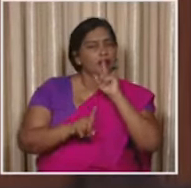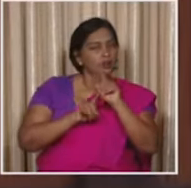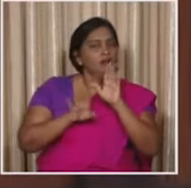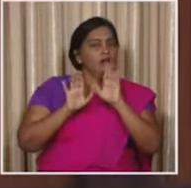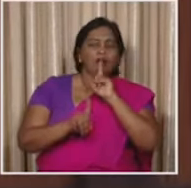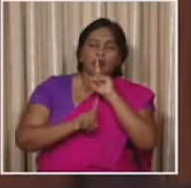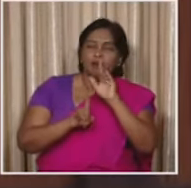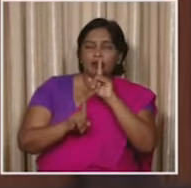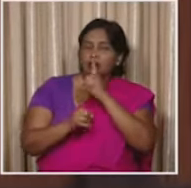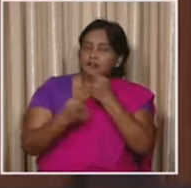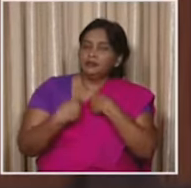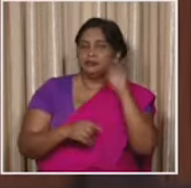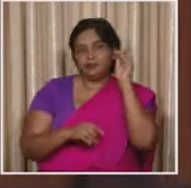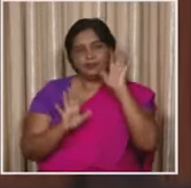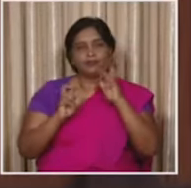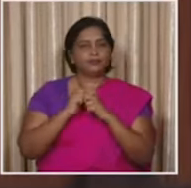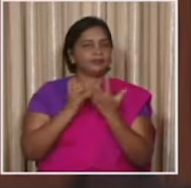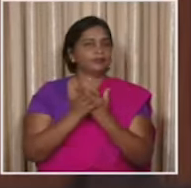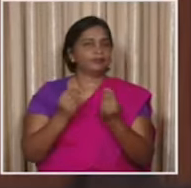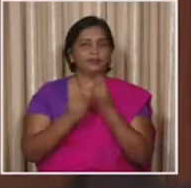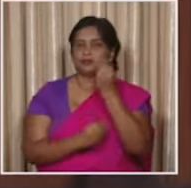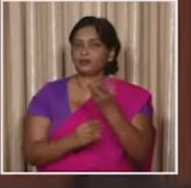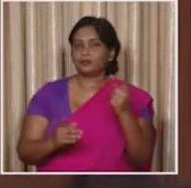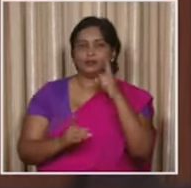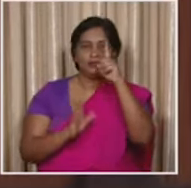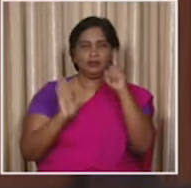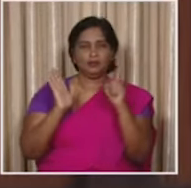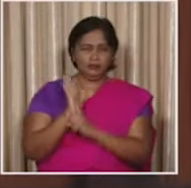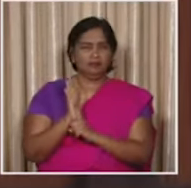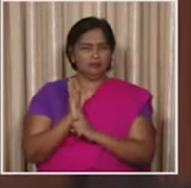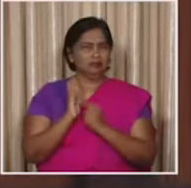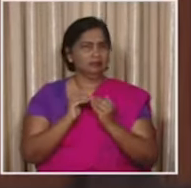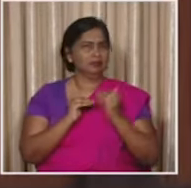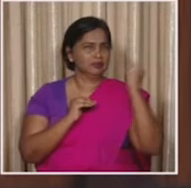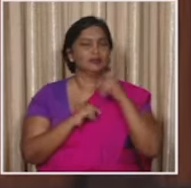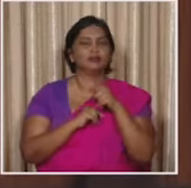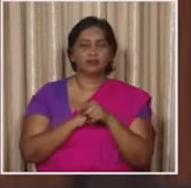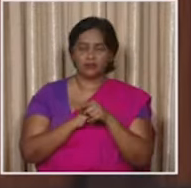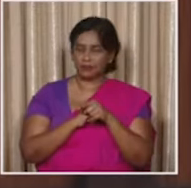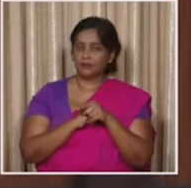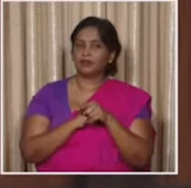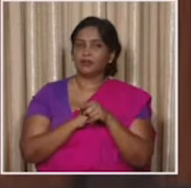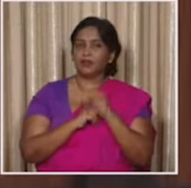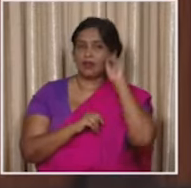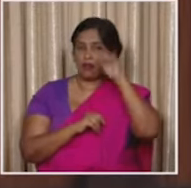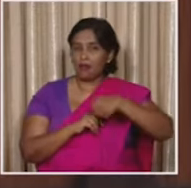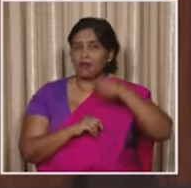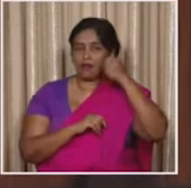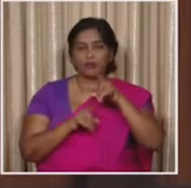தீர்வு 100,000 கிலோமீட்டர் யானை வேலி அமைப்பின் தீர்வை கூட இதுவரைக்கும் நடைமுறைப்படுத்தவில்லை. யானைகள் மட்டுமில்லை,